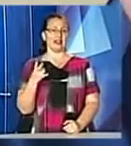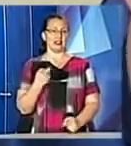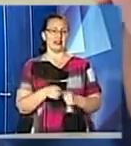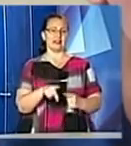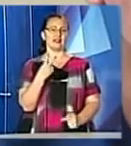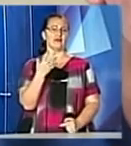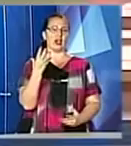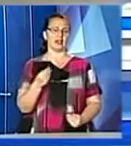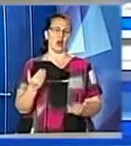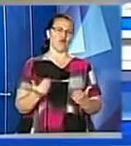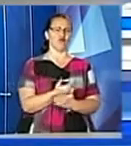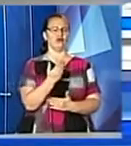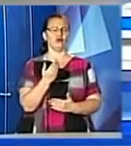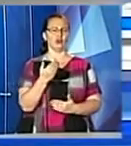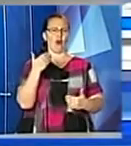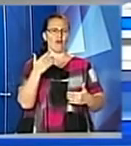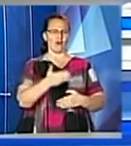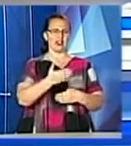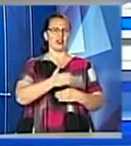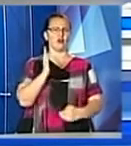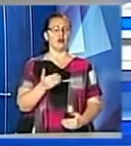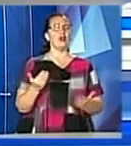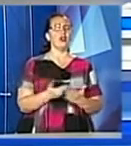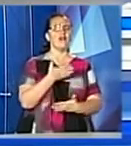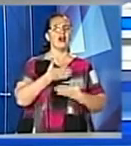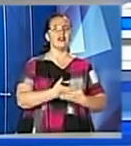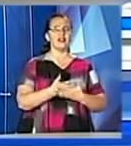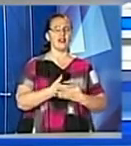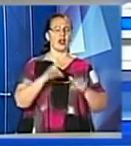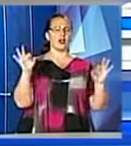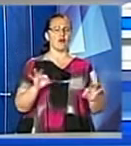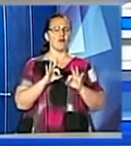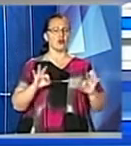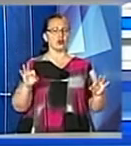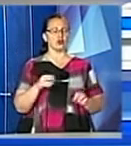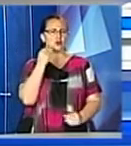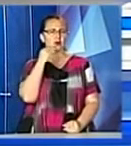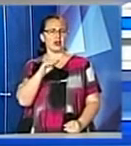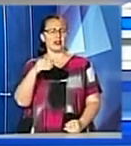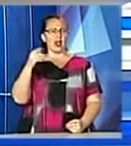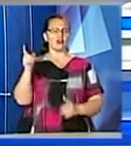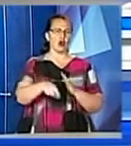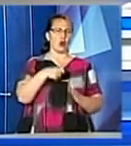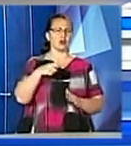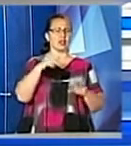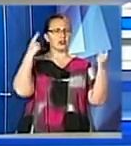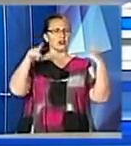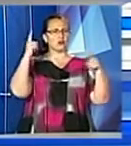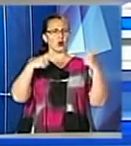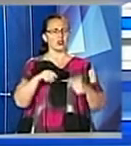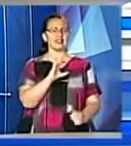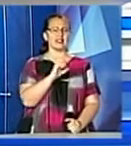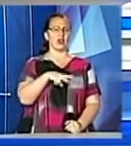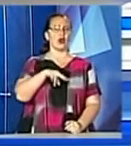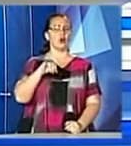два дні буде прем'єра. Нове дихання музики. Щоб краще пізнати творчість Станіслава Людкевича, у вересні у